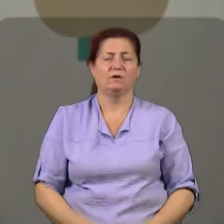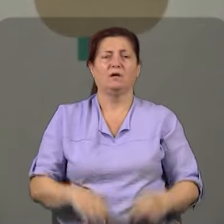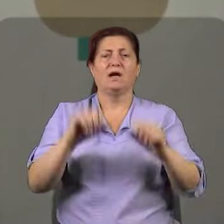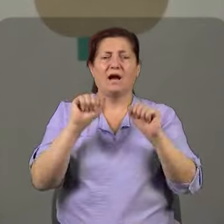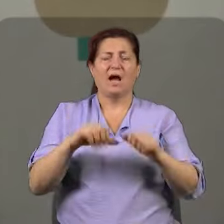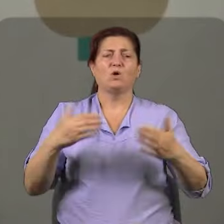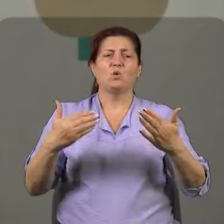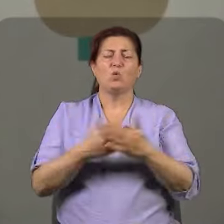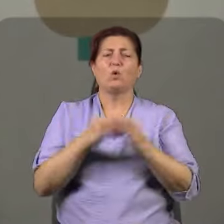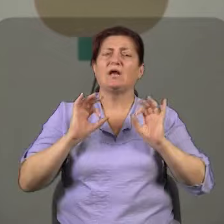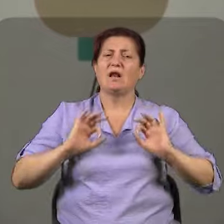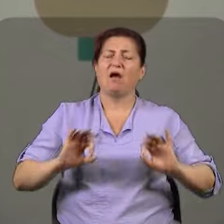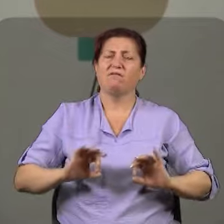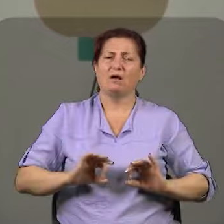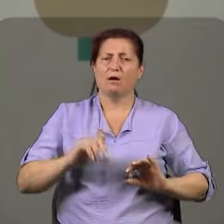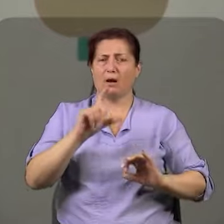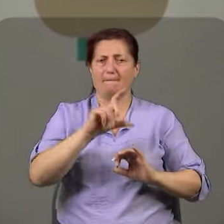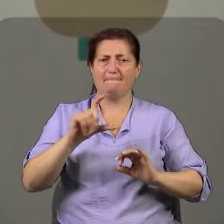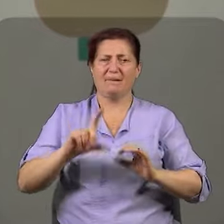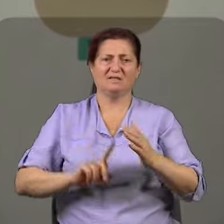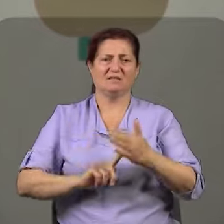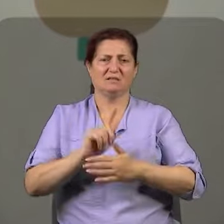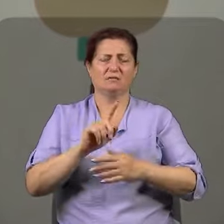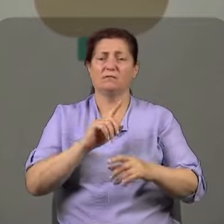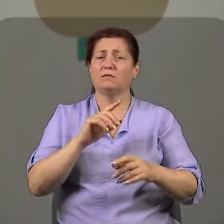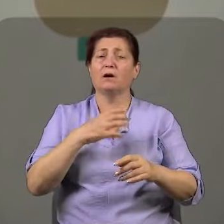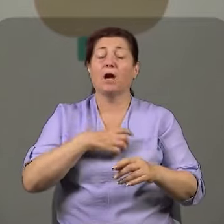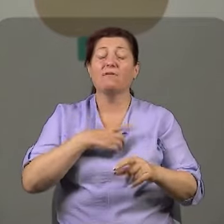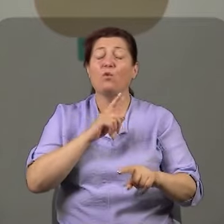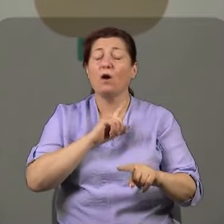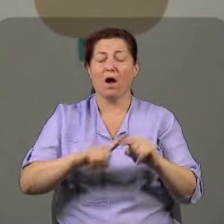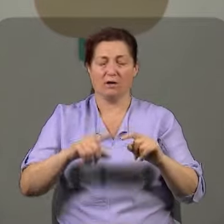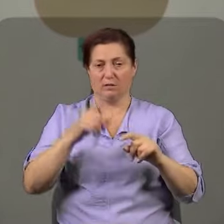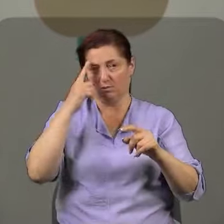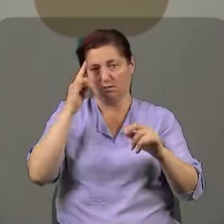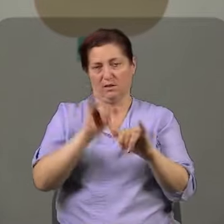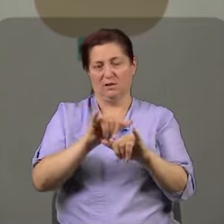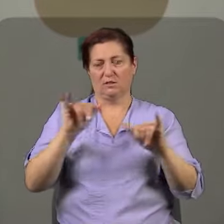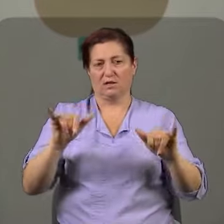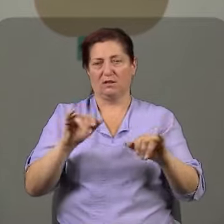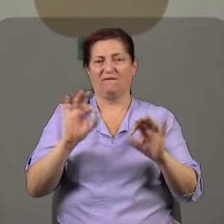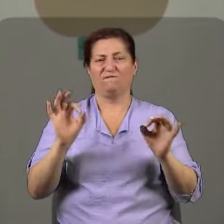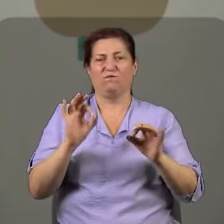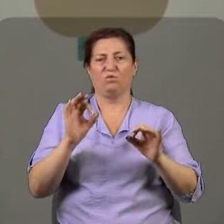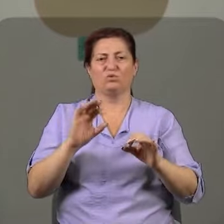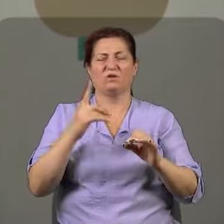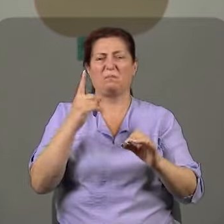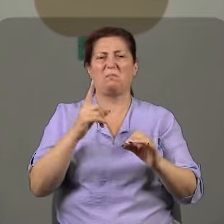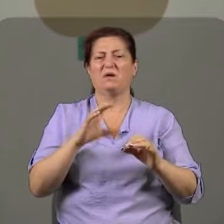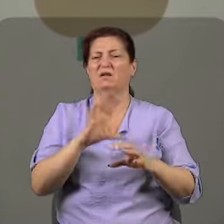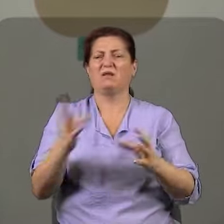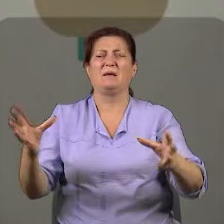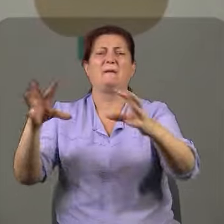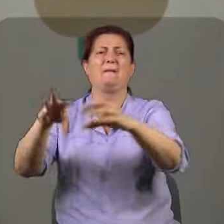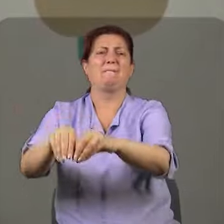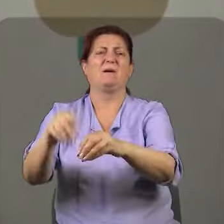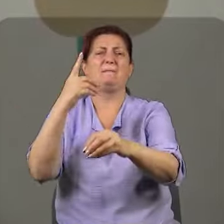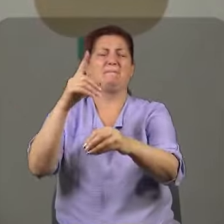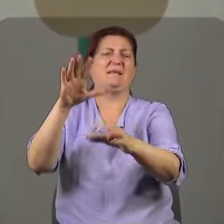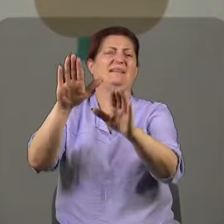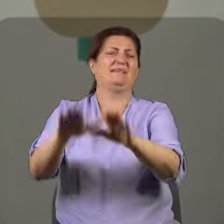անձեր ստեղծել, եթե կարևոր է, հա, կարևորը արագ զարգանա այդ ամենը, այլ ոչ թե որոշել ենք ամեն ինչ միտեղ միավորենք,